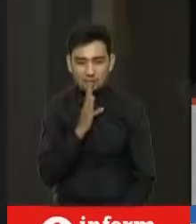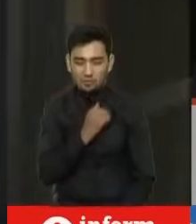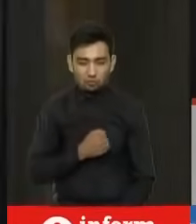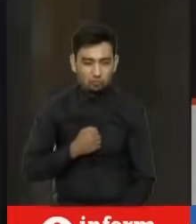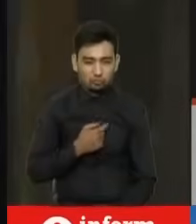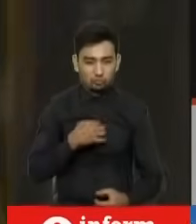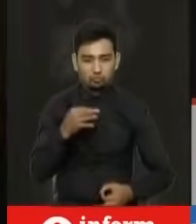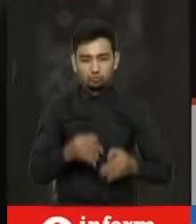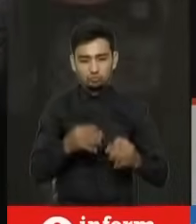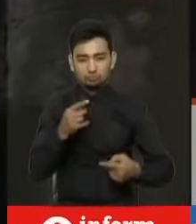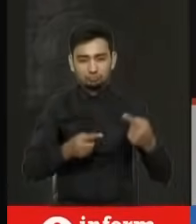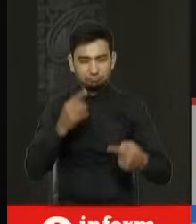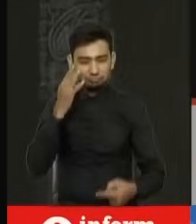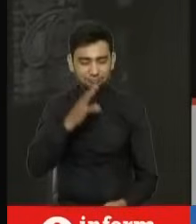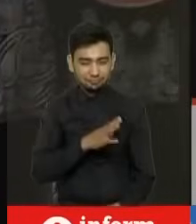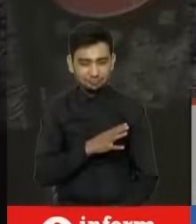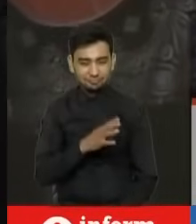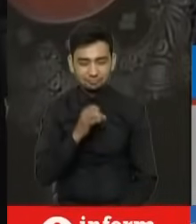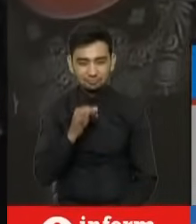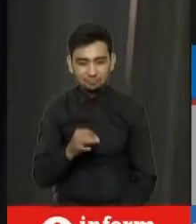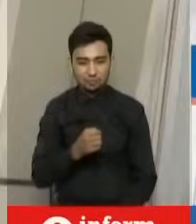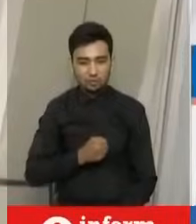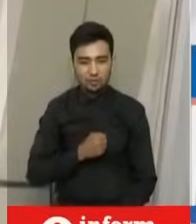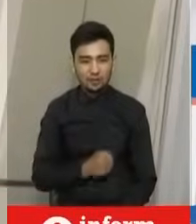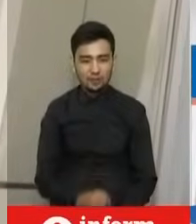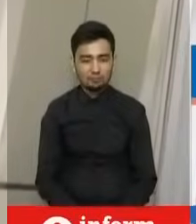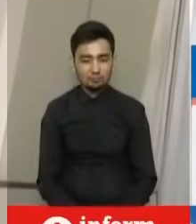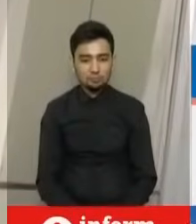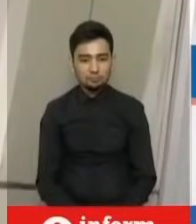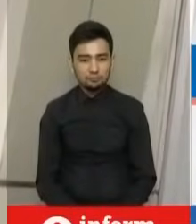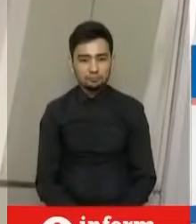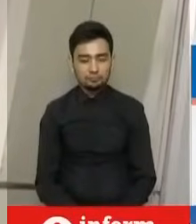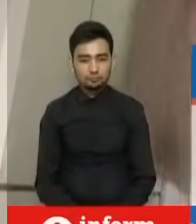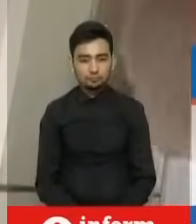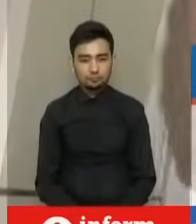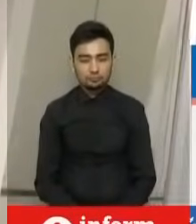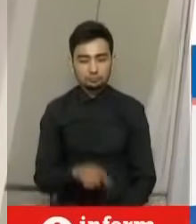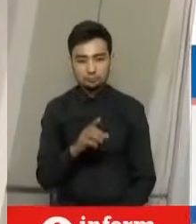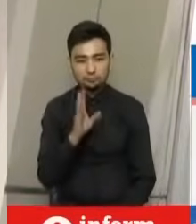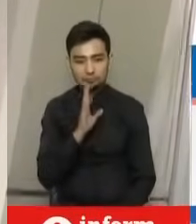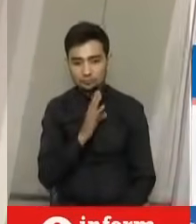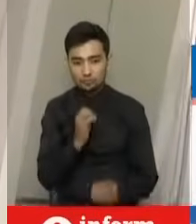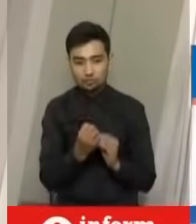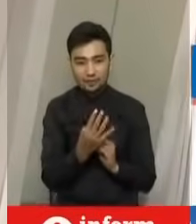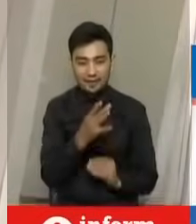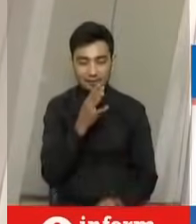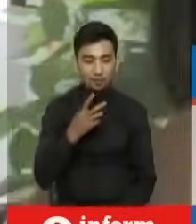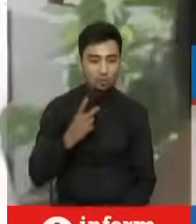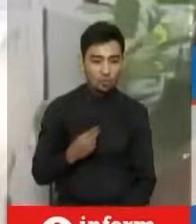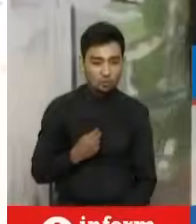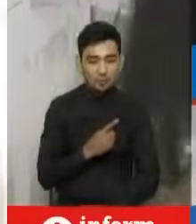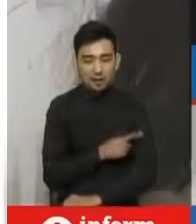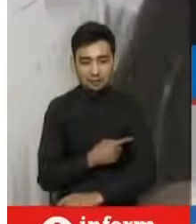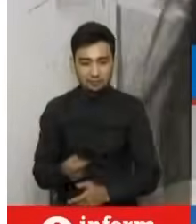идти в суд. Людмила Батюшкина расскажет подробнее. Белле Филимоновой пришлось везти 14-летнюю дочь в